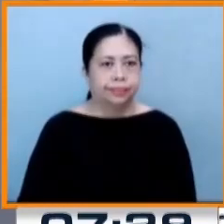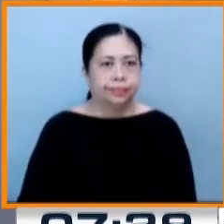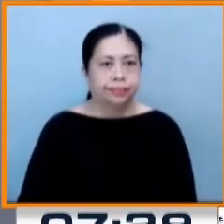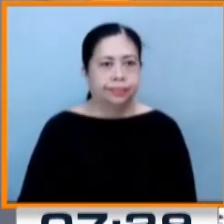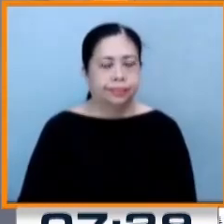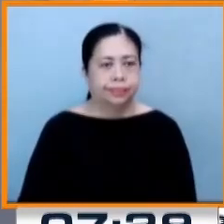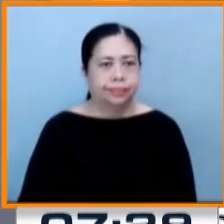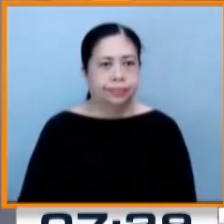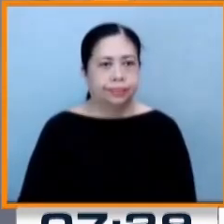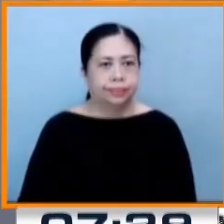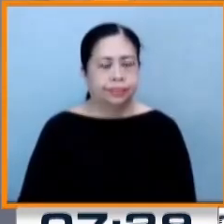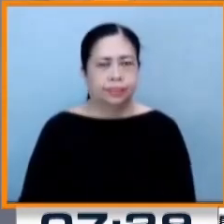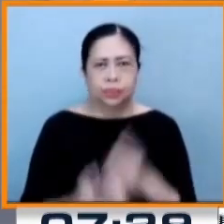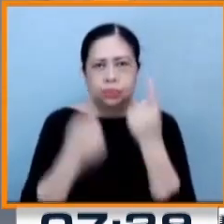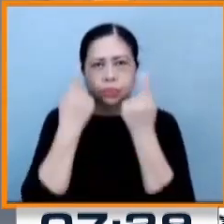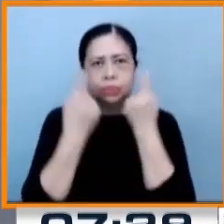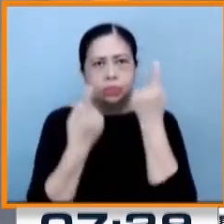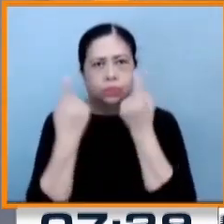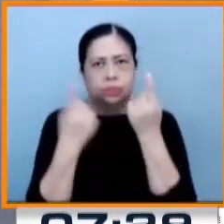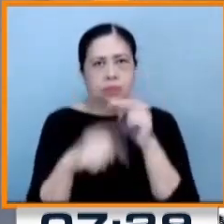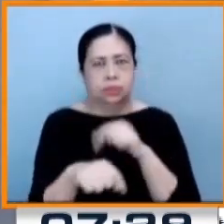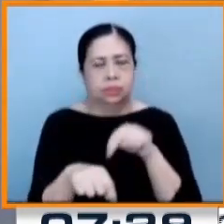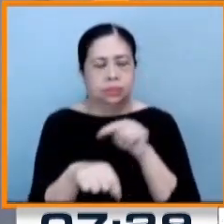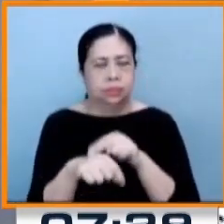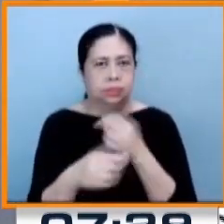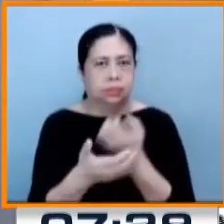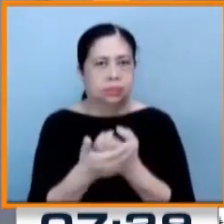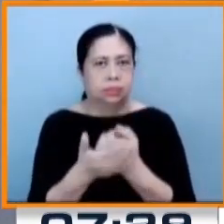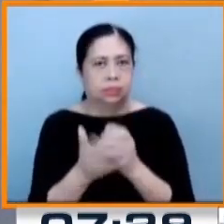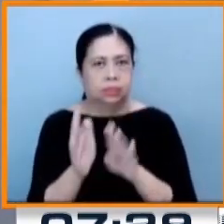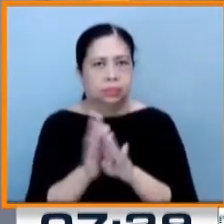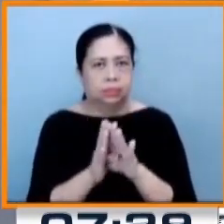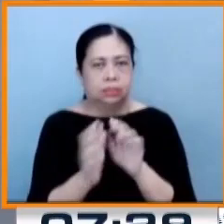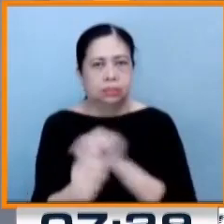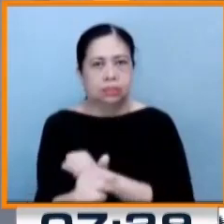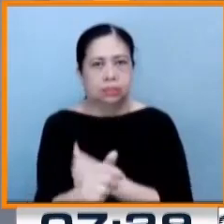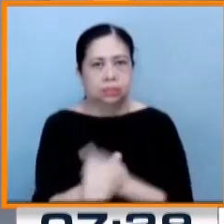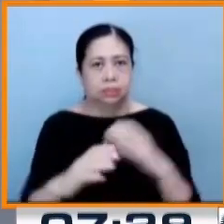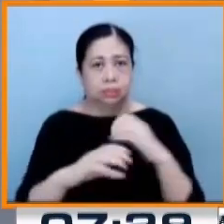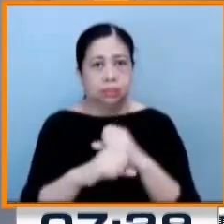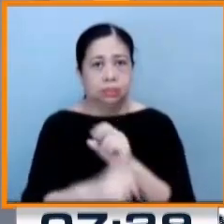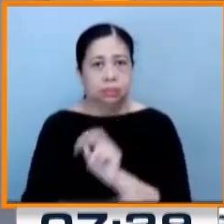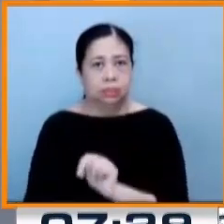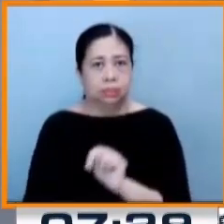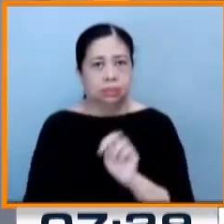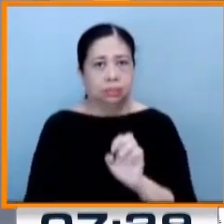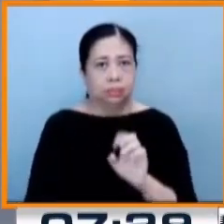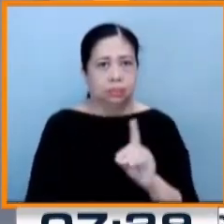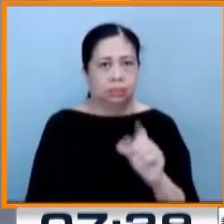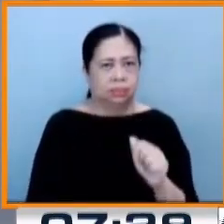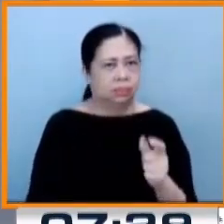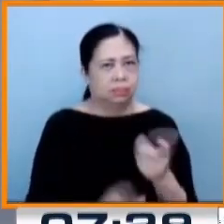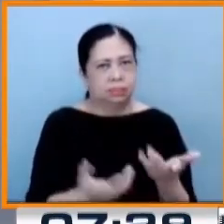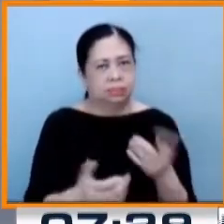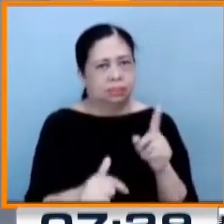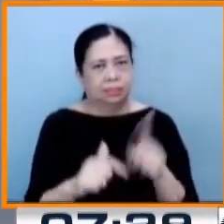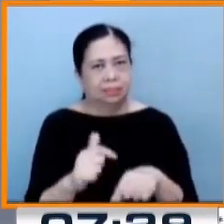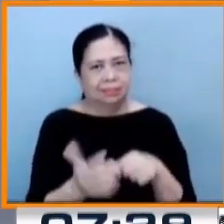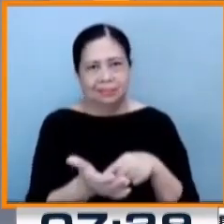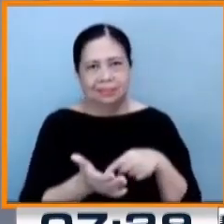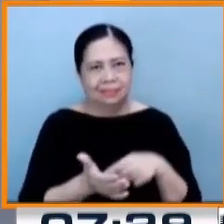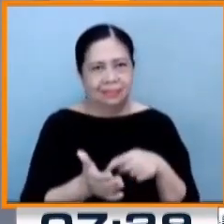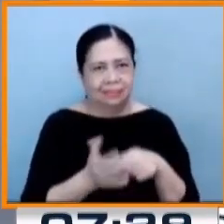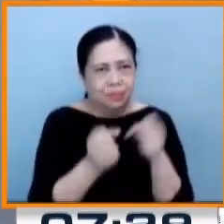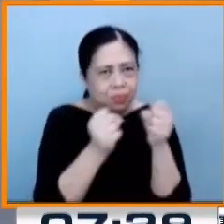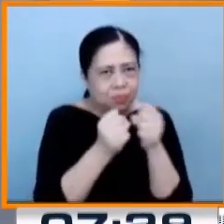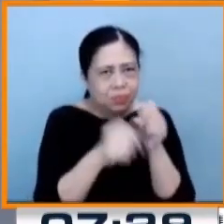Nababahala ang National Economic and Development Authority o NEDA na maaring hindi makayanan ng mga micro, small and medium enterprises ang